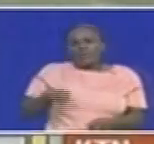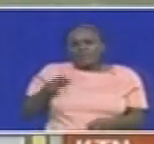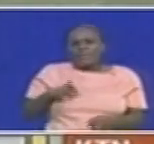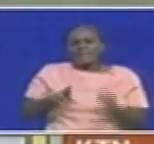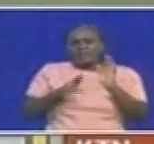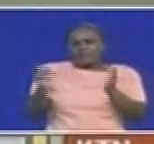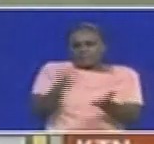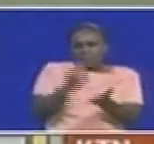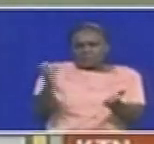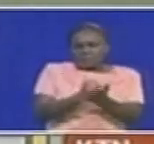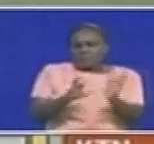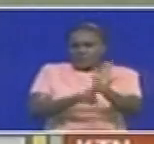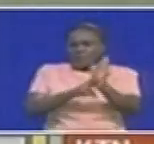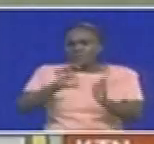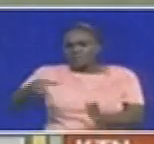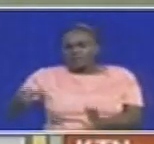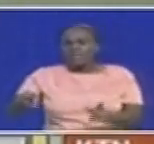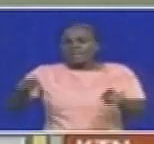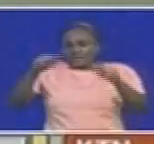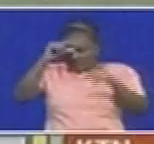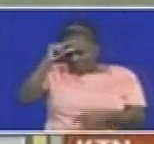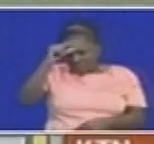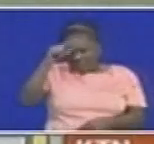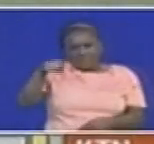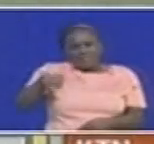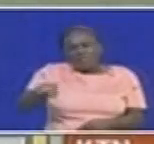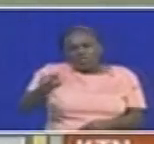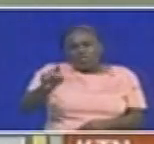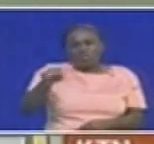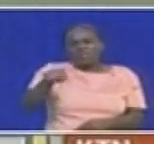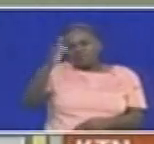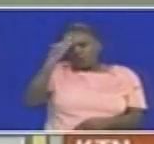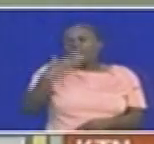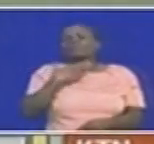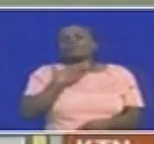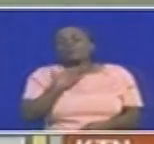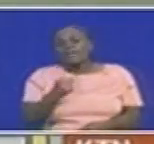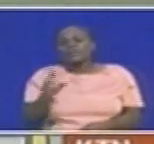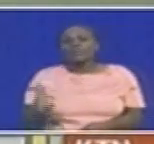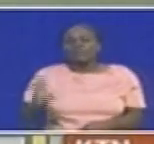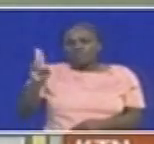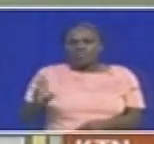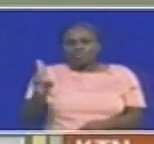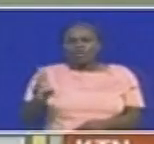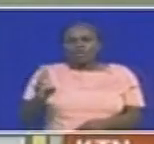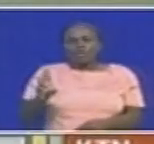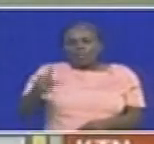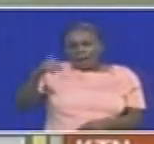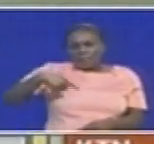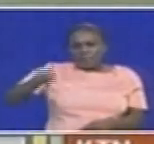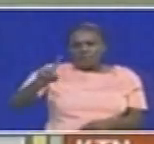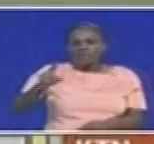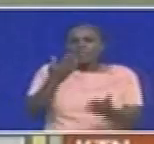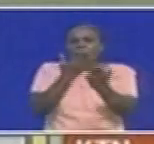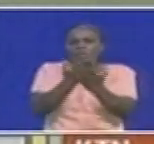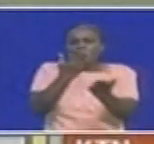kaunti. Shebesh anasema kwamba serikali haiwatambui kina mama na angemtaka Rais Uhuru Kenyatta asipitishe mswada